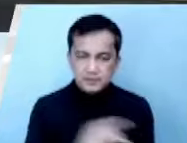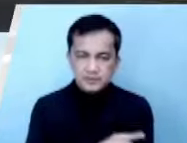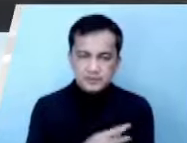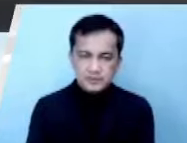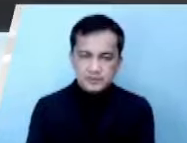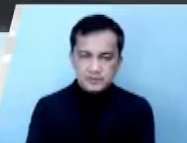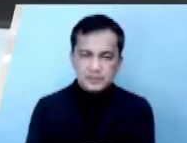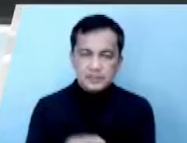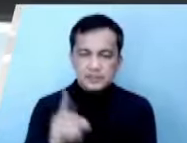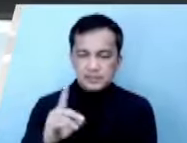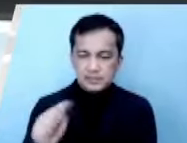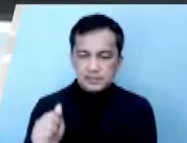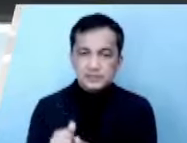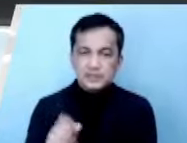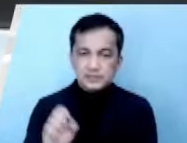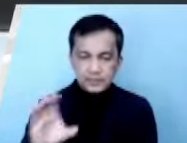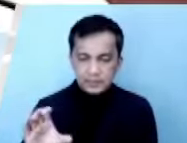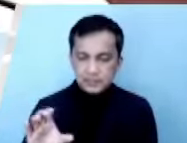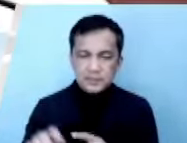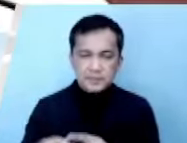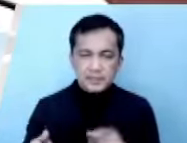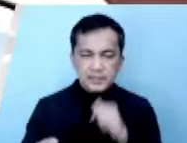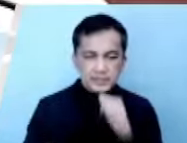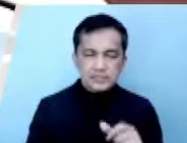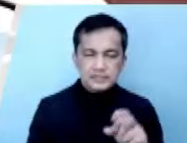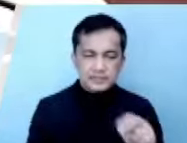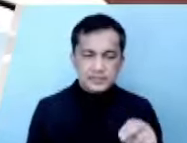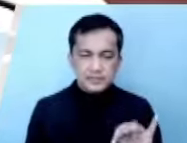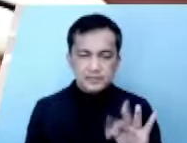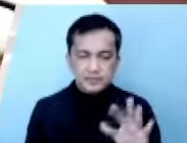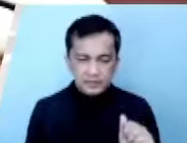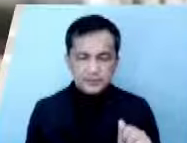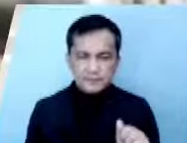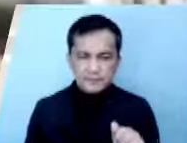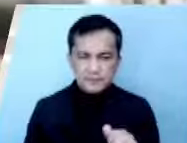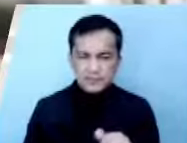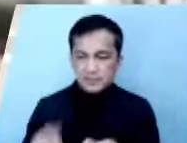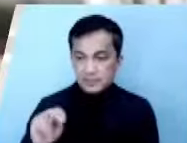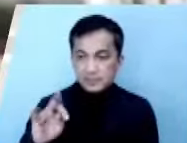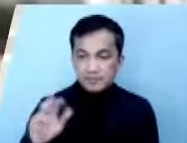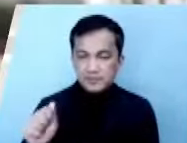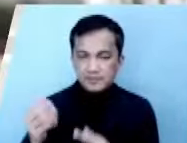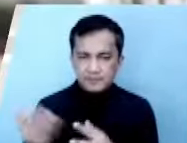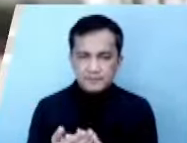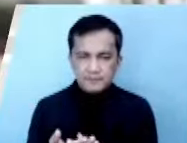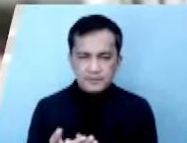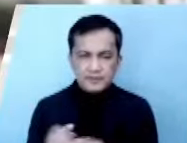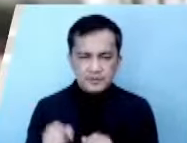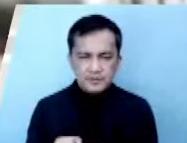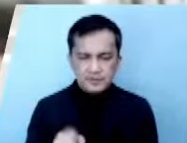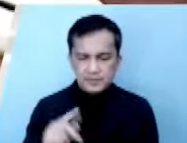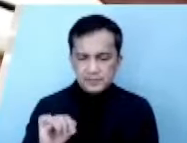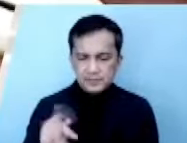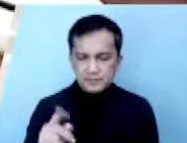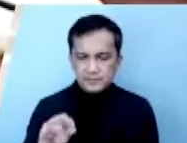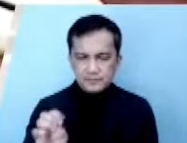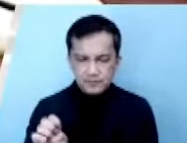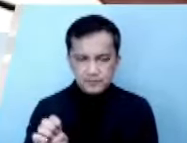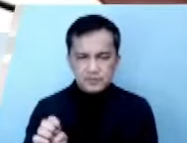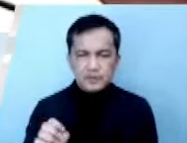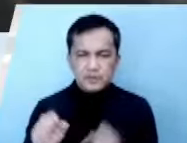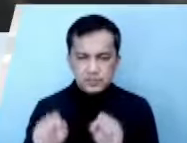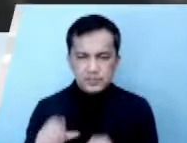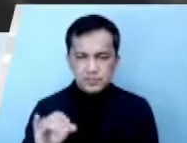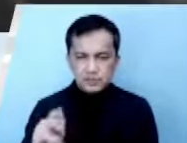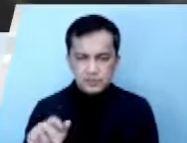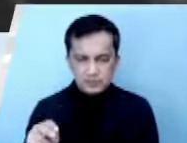Secretary pero hindi sa NFA mismo. Basta pinakialaman ng NFA, pwedeng task force, pwedeng commission, emergency lang